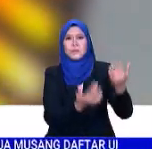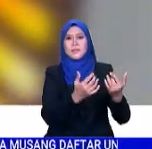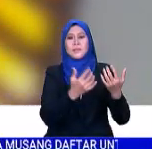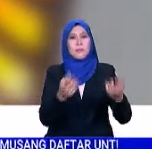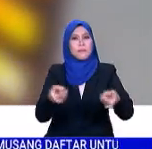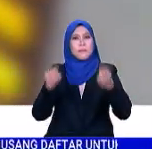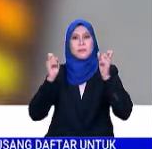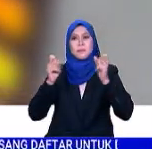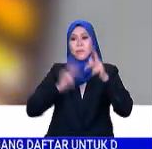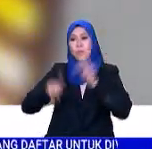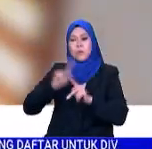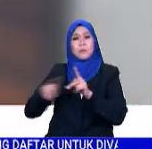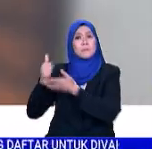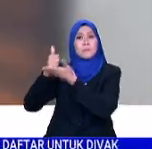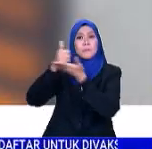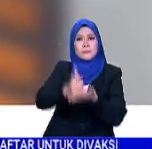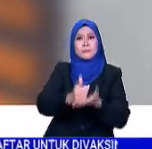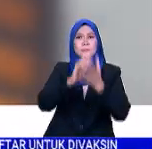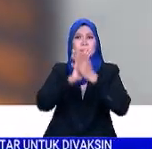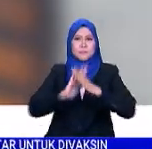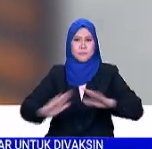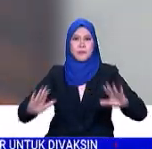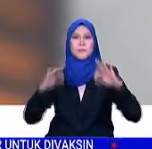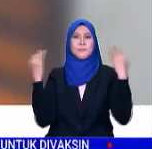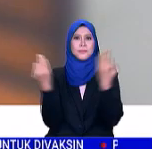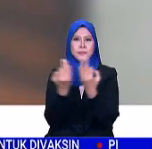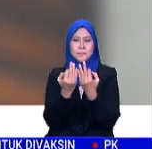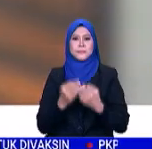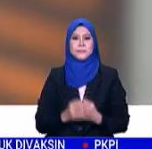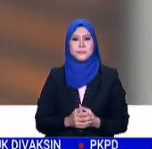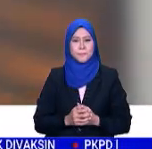tindakan pantas penduduk membantu menyelamatkan keluarga ini.